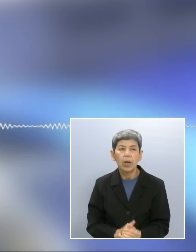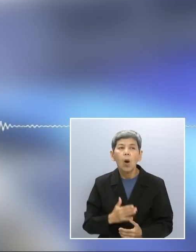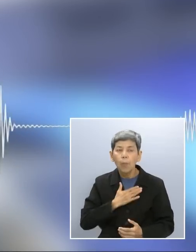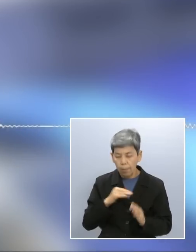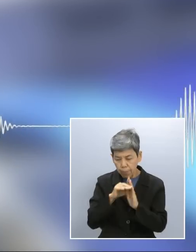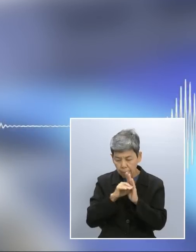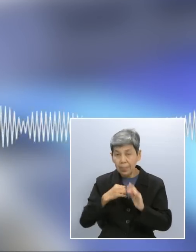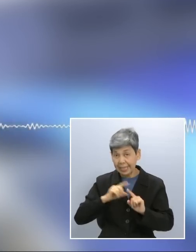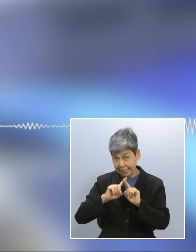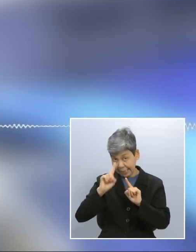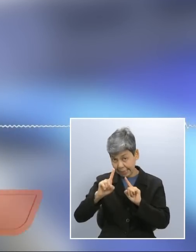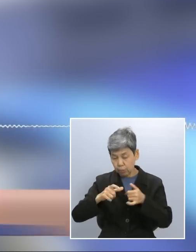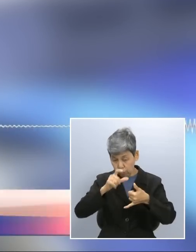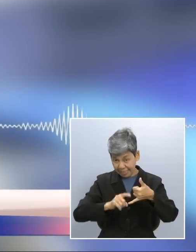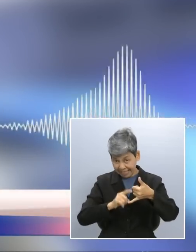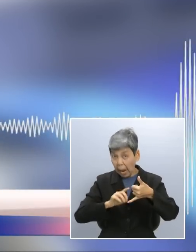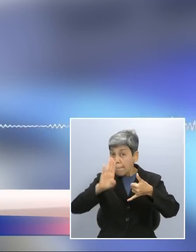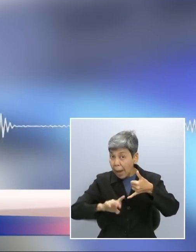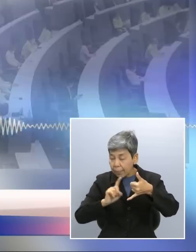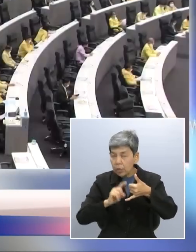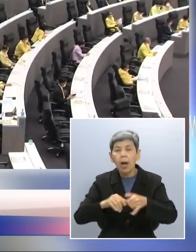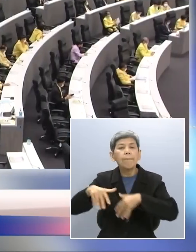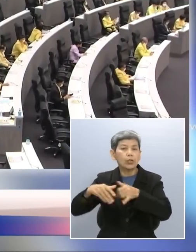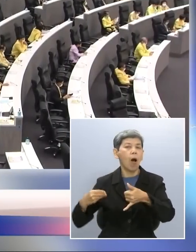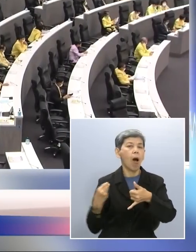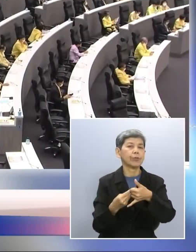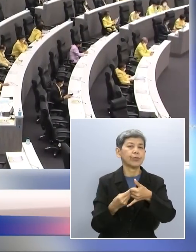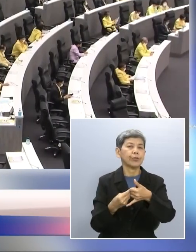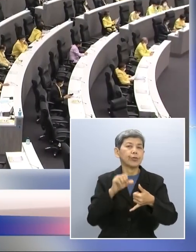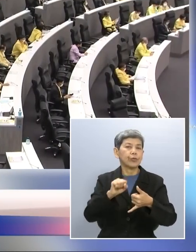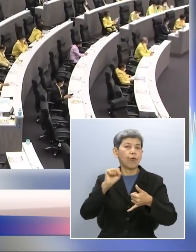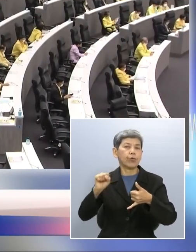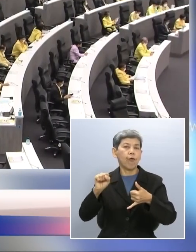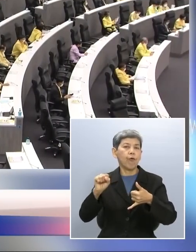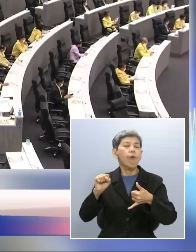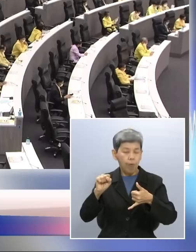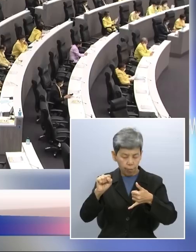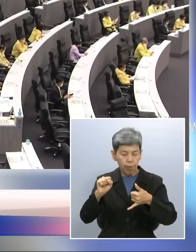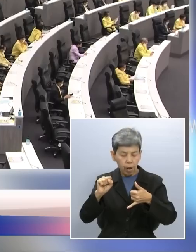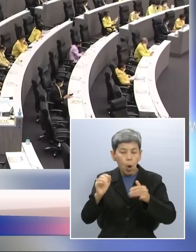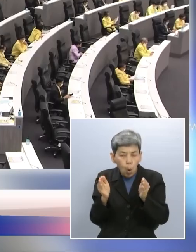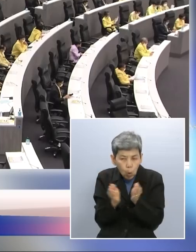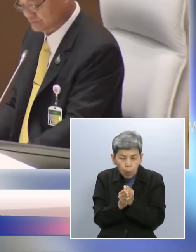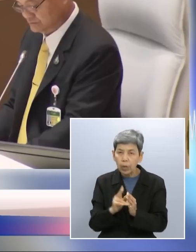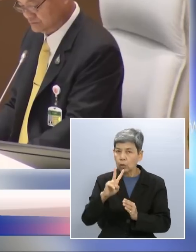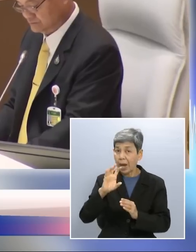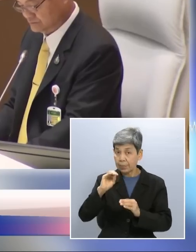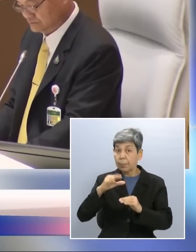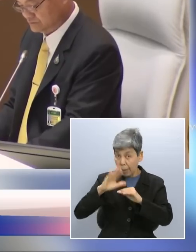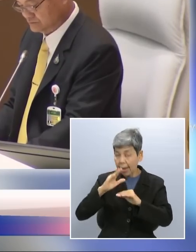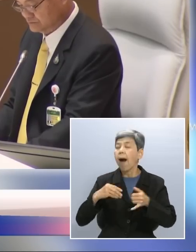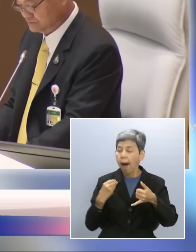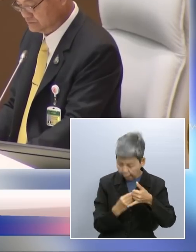ไว้ว่า 1จะต้องเป็นเสียงของประชาชนหรือส.สรวมกันได้ 250คนขึ้น